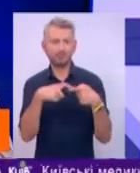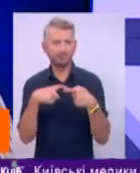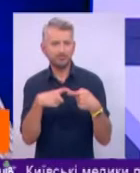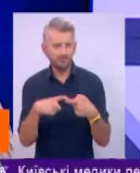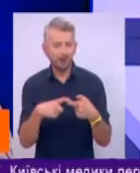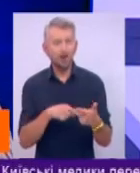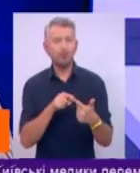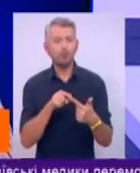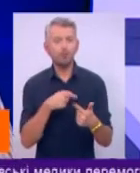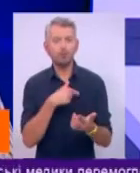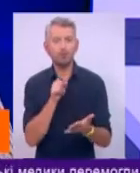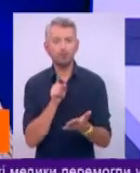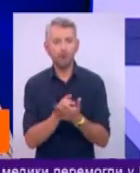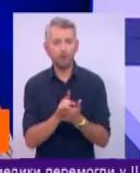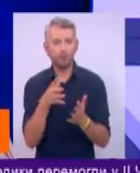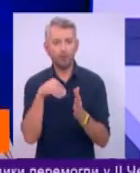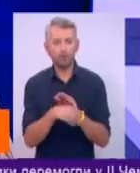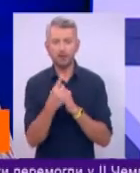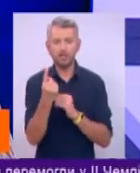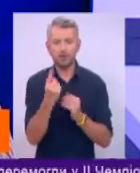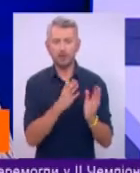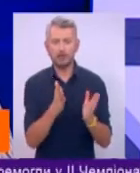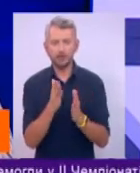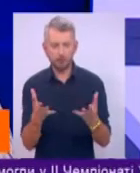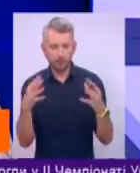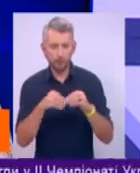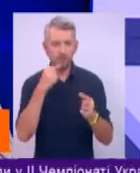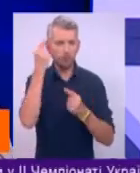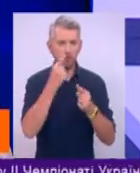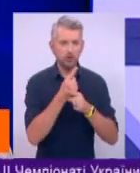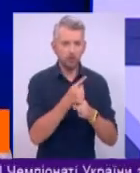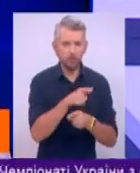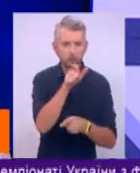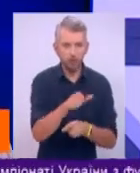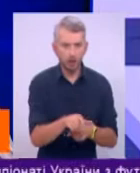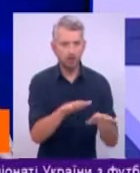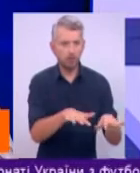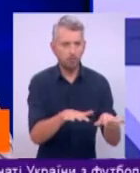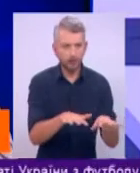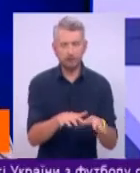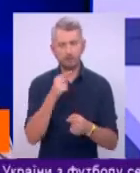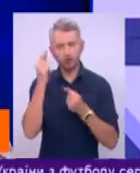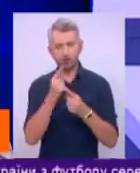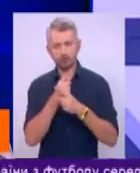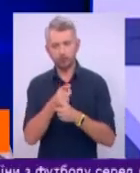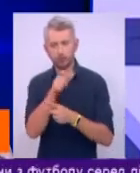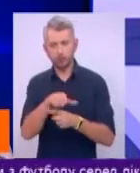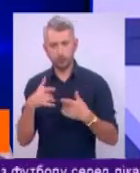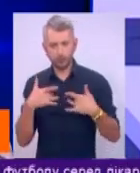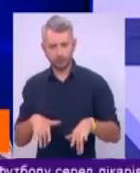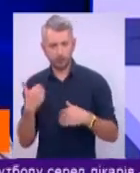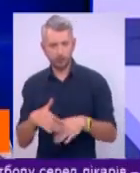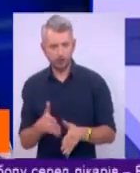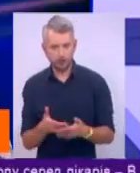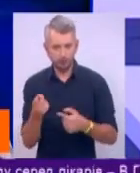По-друге, ми маємо в єдину систему пов'язати психологічний супровід людей на позиціях і психологічний супровід звільнених наших